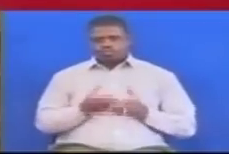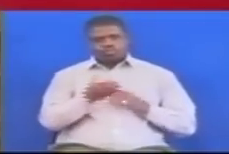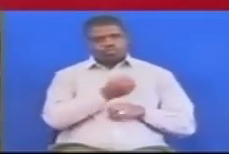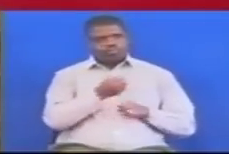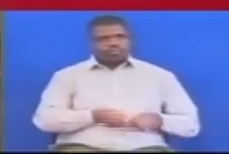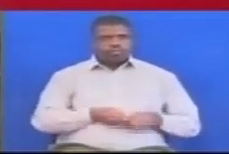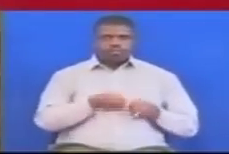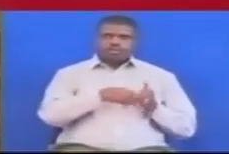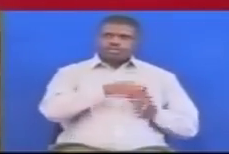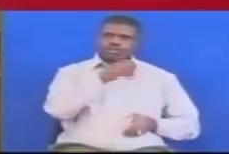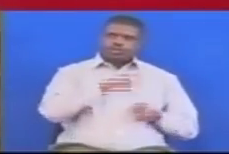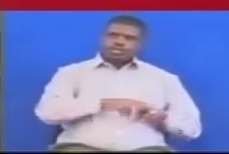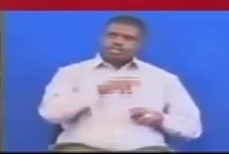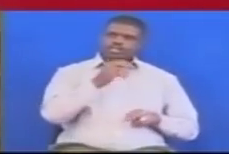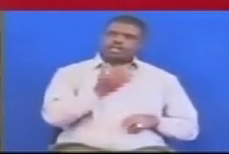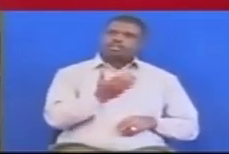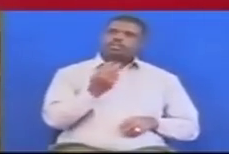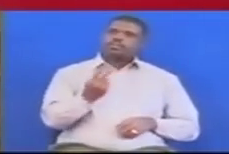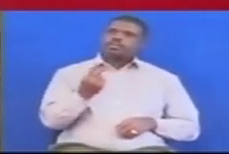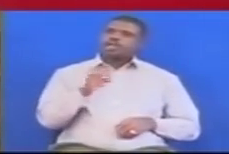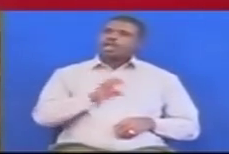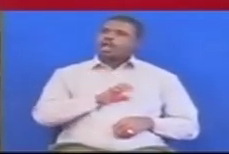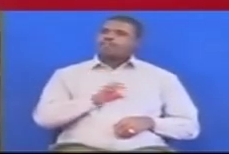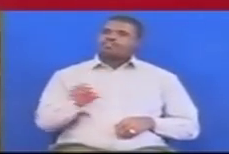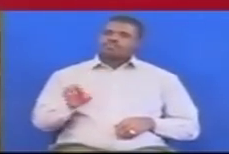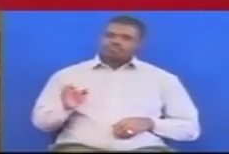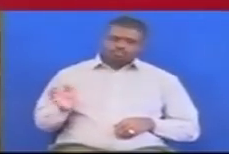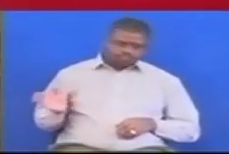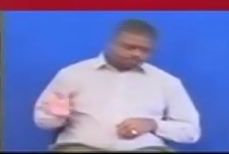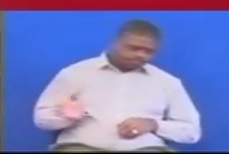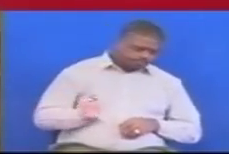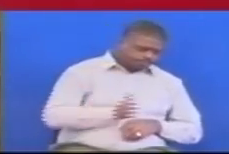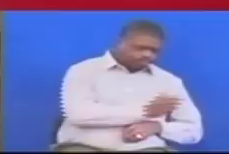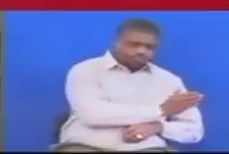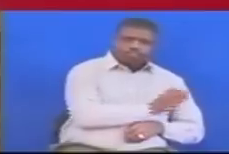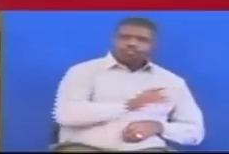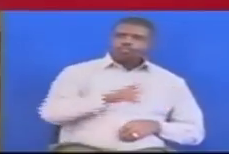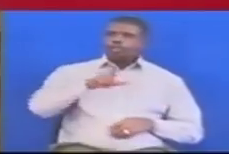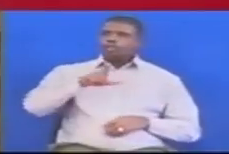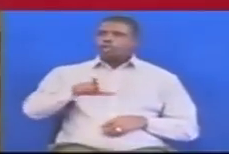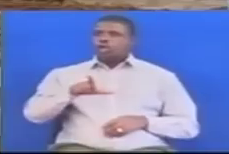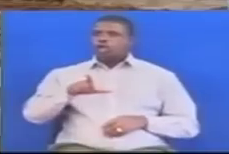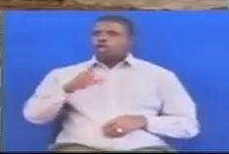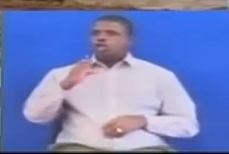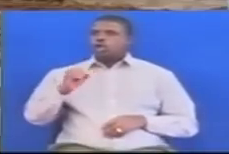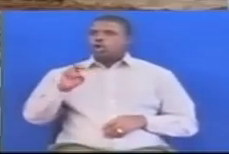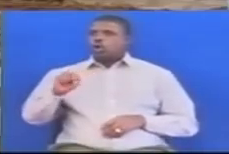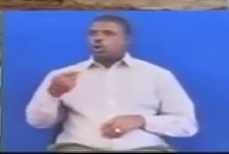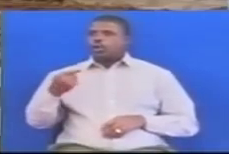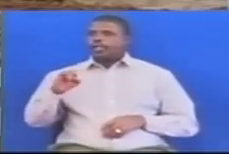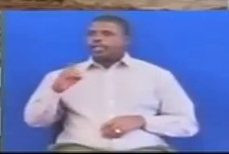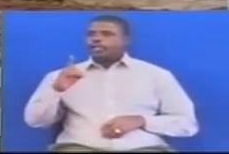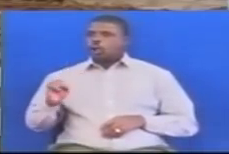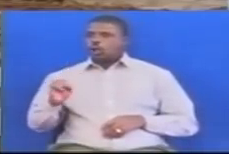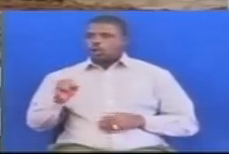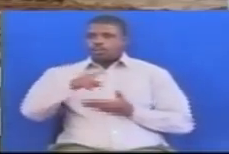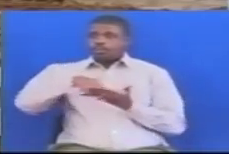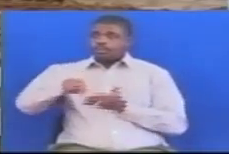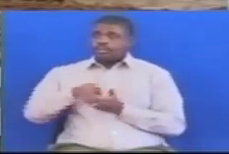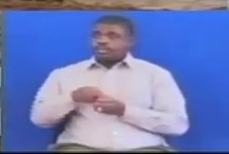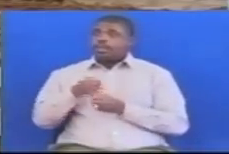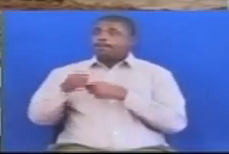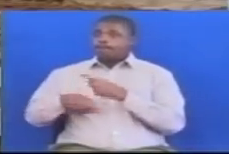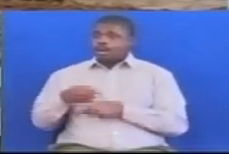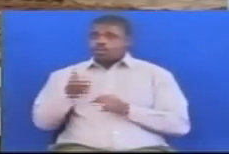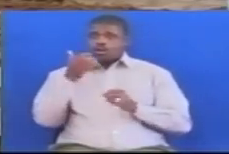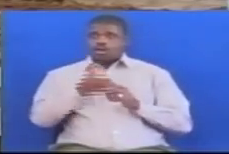wapatao 52,000. Mji wa Longido. Mheshimiwa mwenyekiti, mradi wa mji wa maji katika mji wa Longido unalenga kuboresha huduma